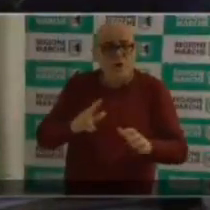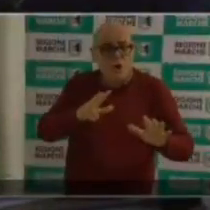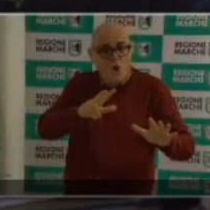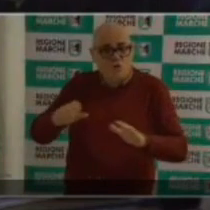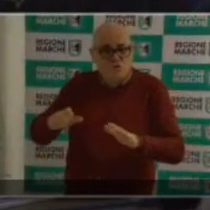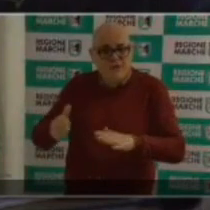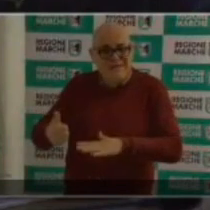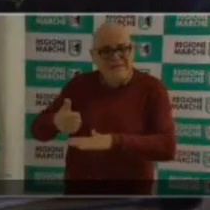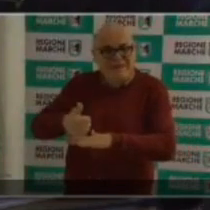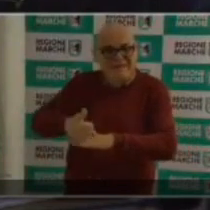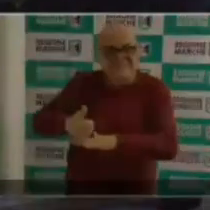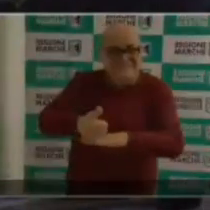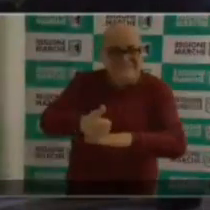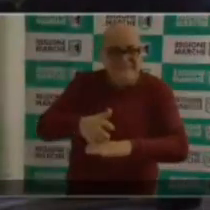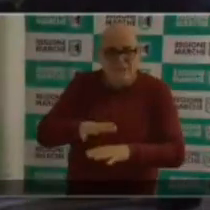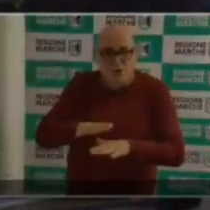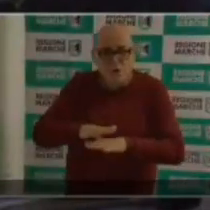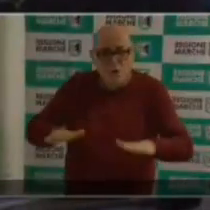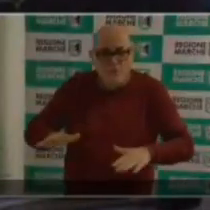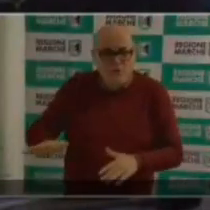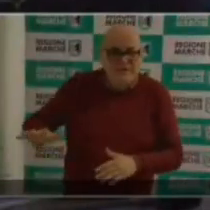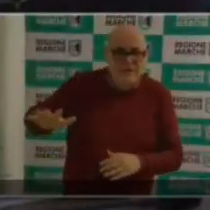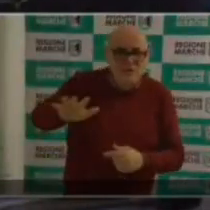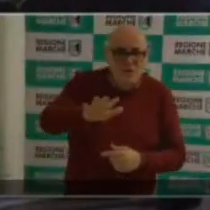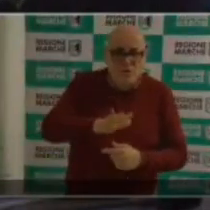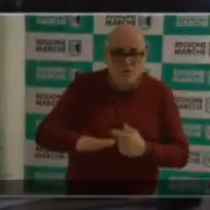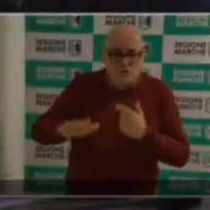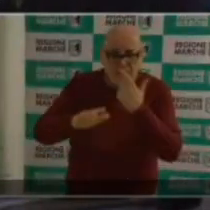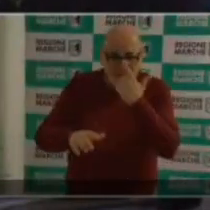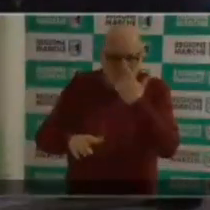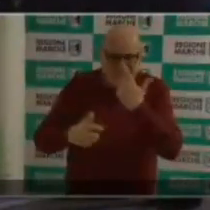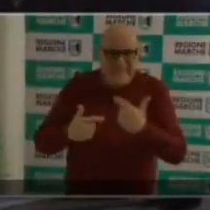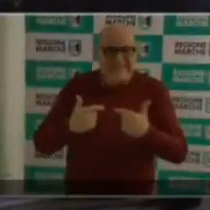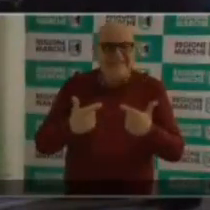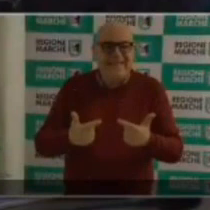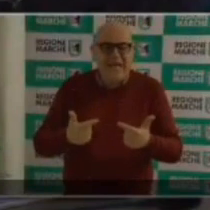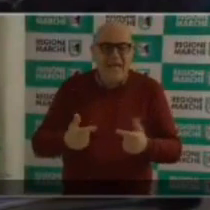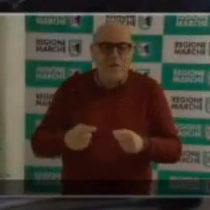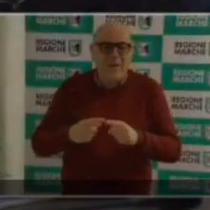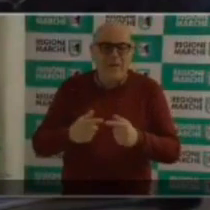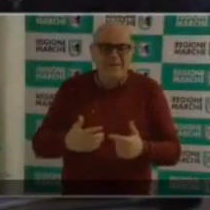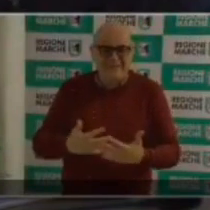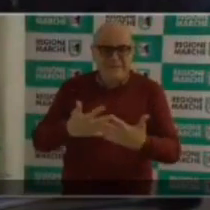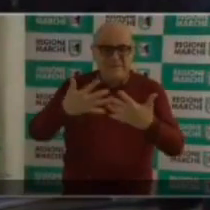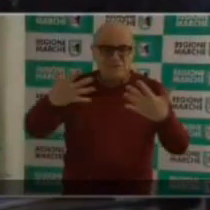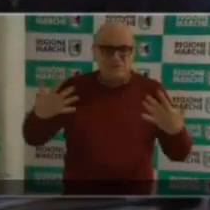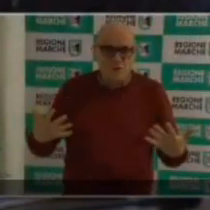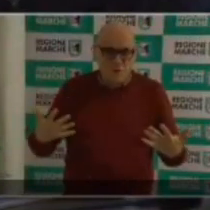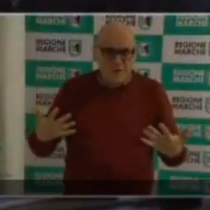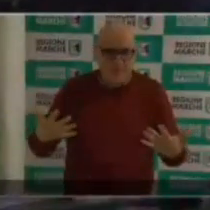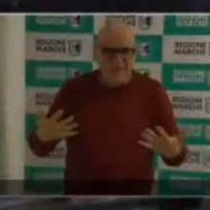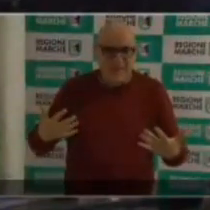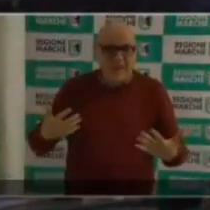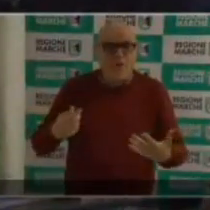abbiamo in tutto il territorio regionale, danno le dimensioni di questo progetto per una cifra cospicua di finanziamento che è